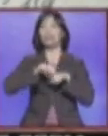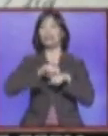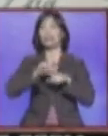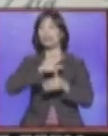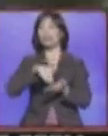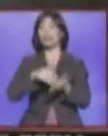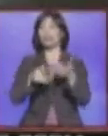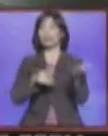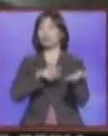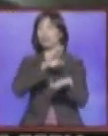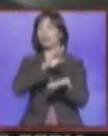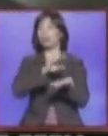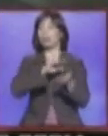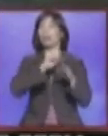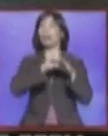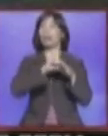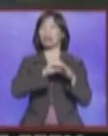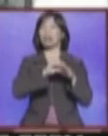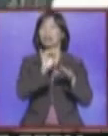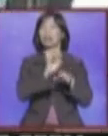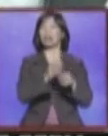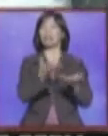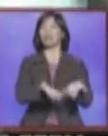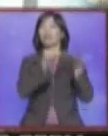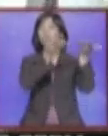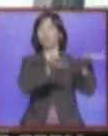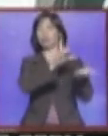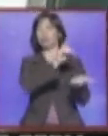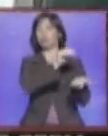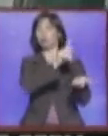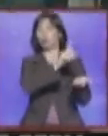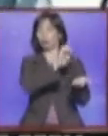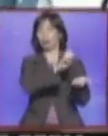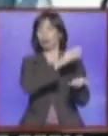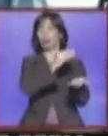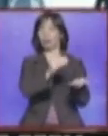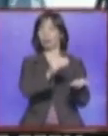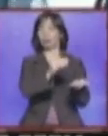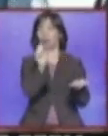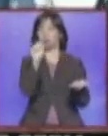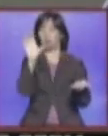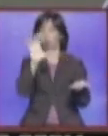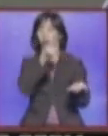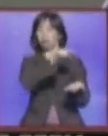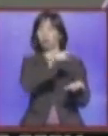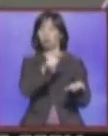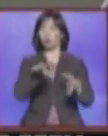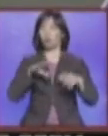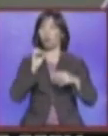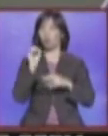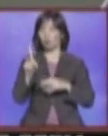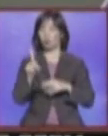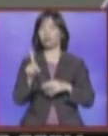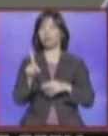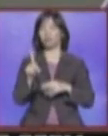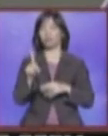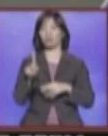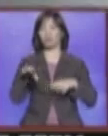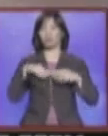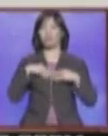kaso nila sa dole at sa korte. Kaya okay lang daw na tumanggap sila ng mga estudyante. Pero kinontra sila ng